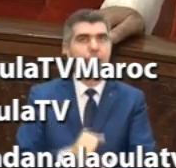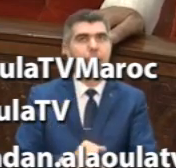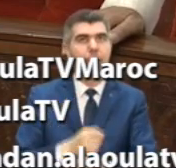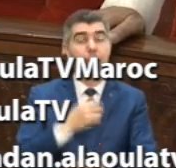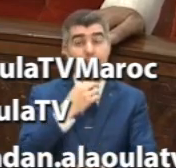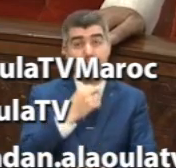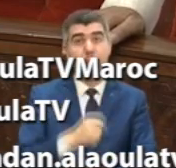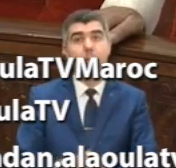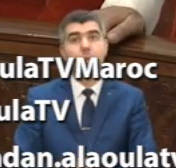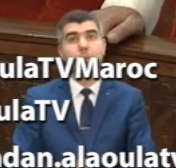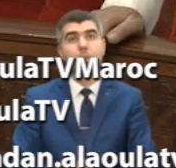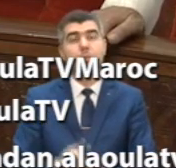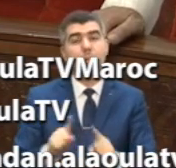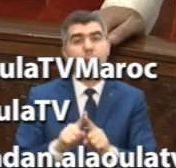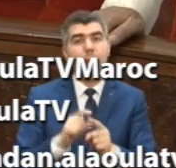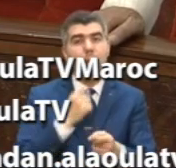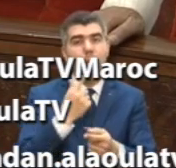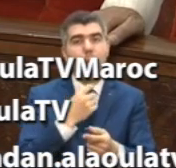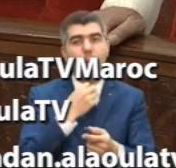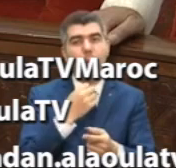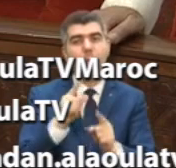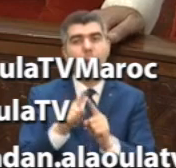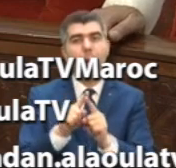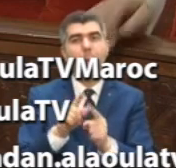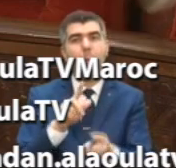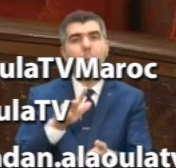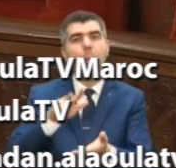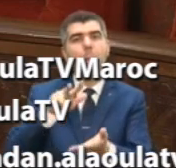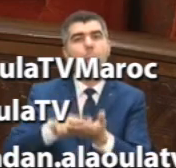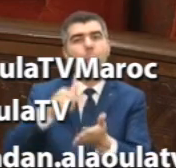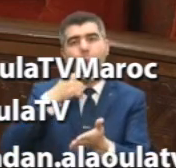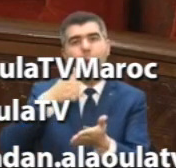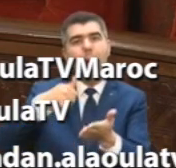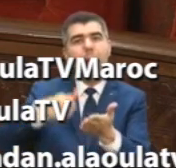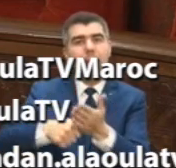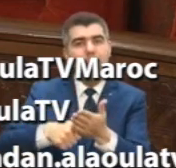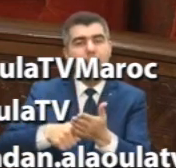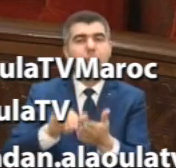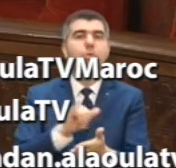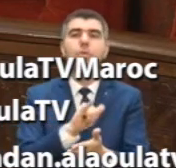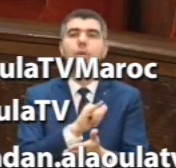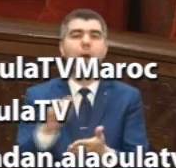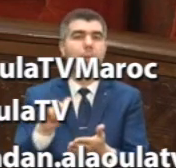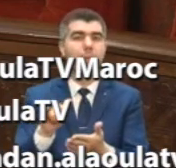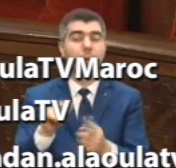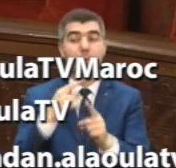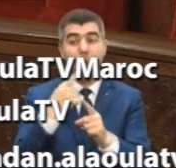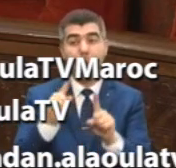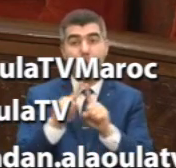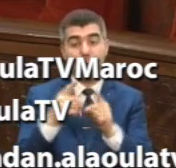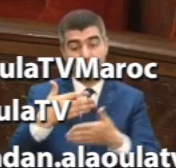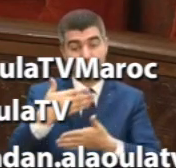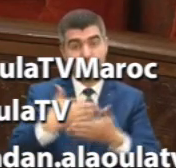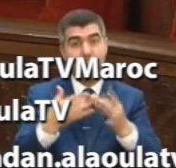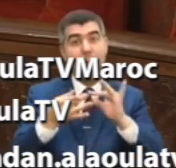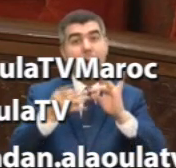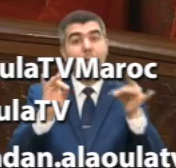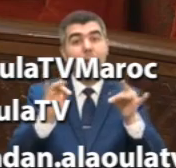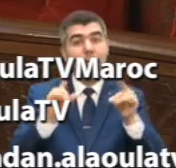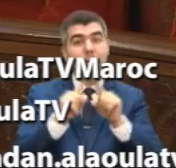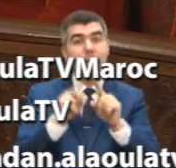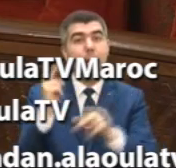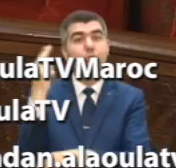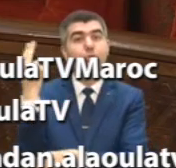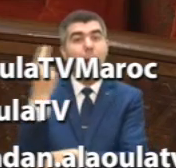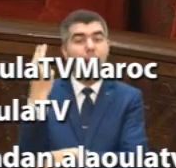ديال ليغاليزاسيون وداك الشيء ما غادي تبقاش، وأنه في البورتاي ديال التسجيل في الجامعة غادي تكون واحد الخانة